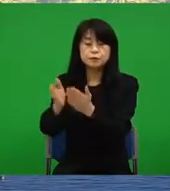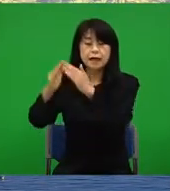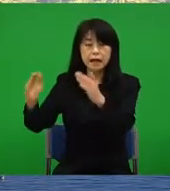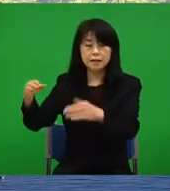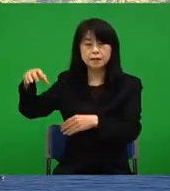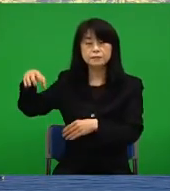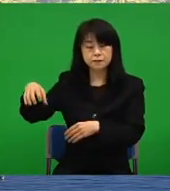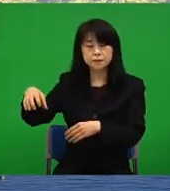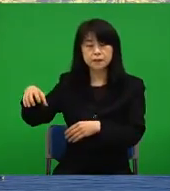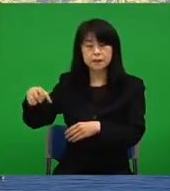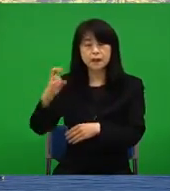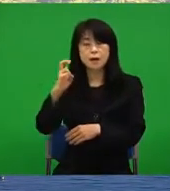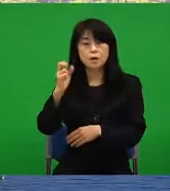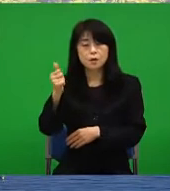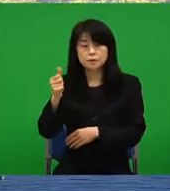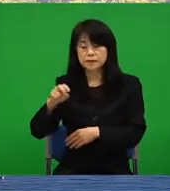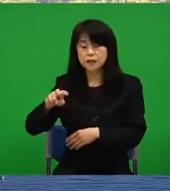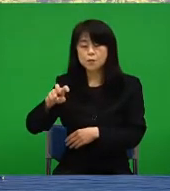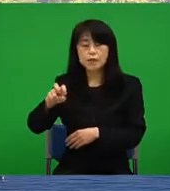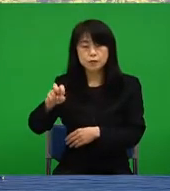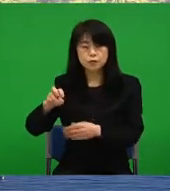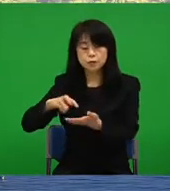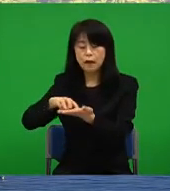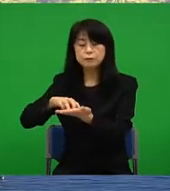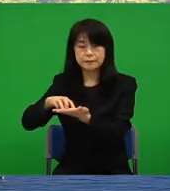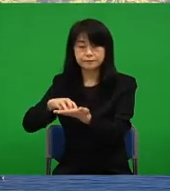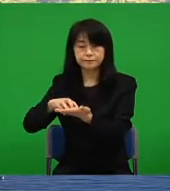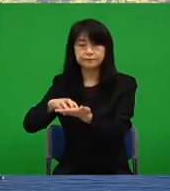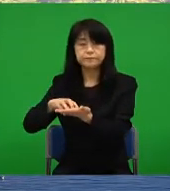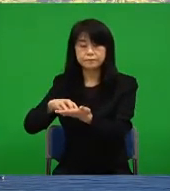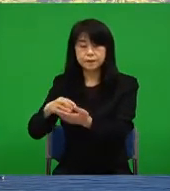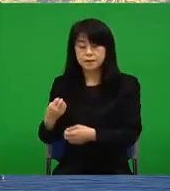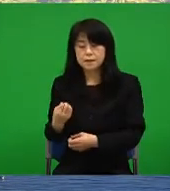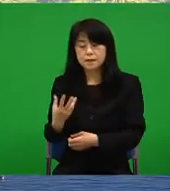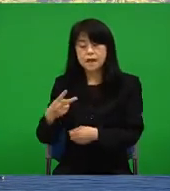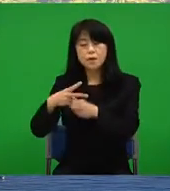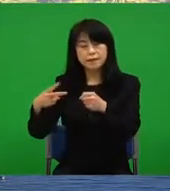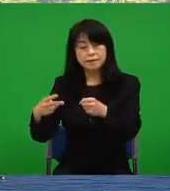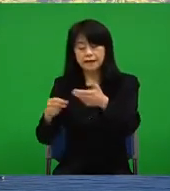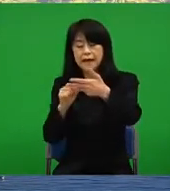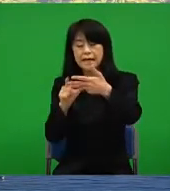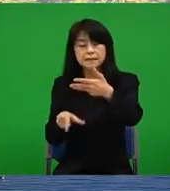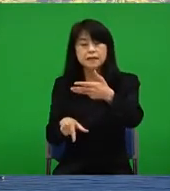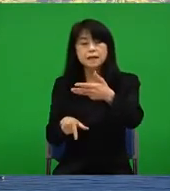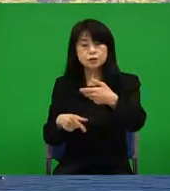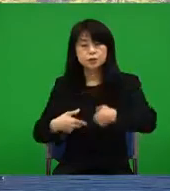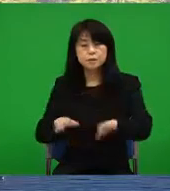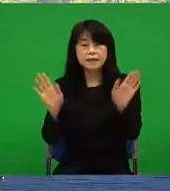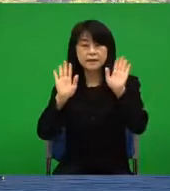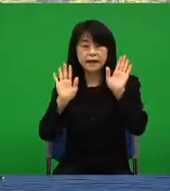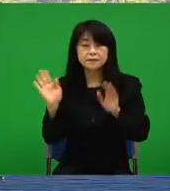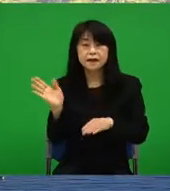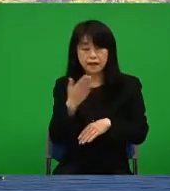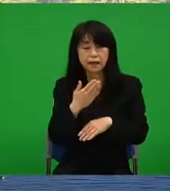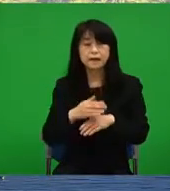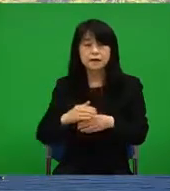して、ロタウイルスワクチンを令和2年、来年の8月の出生時